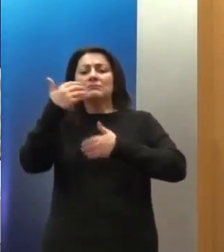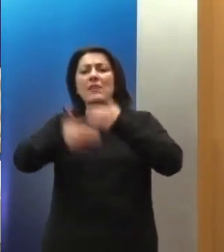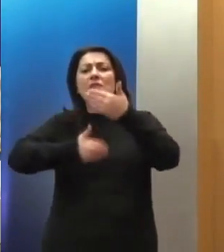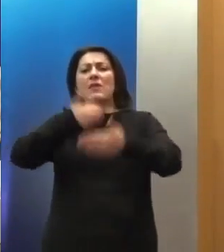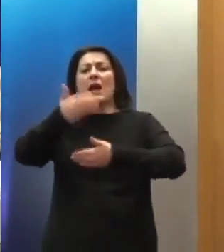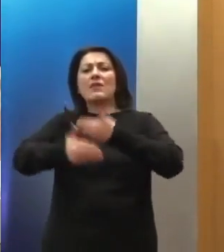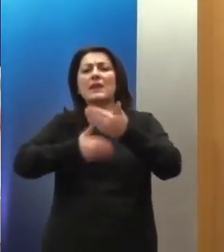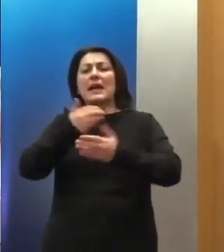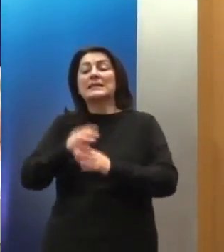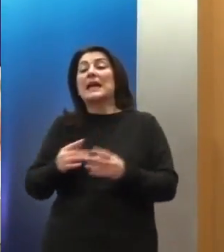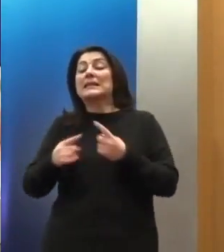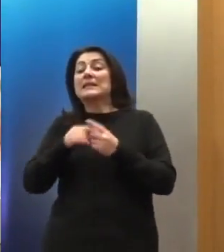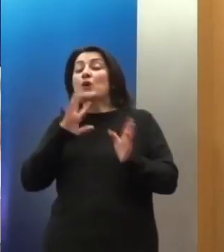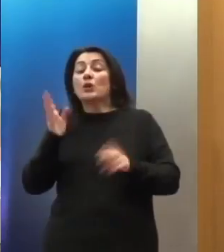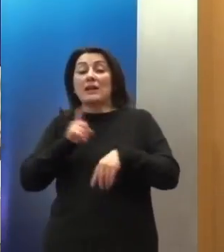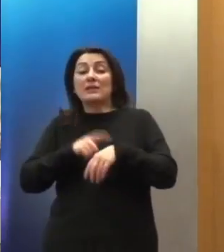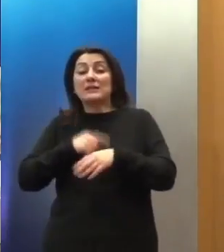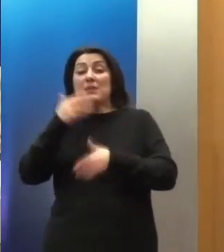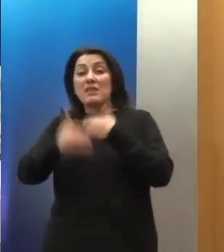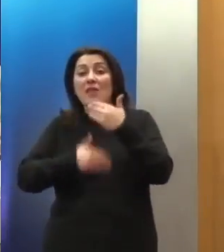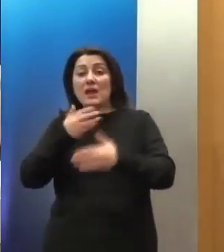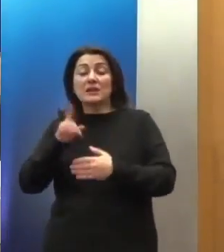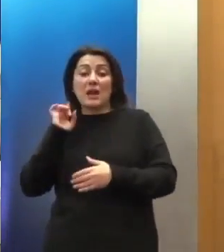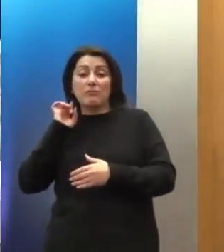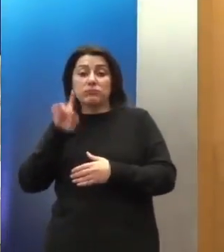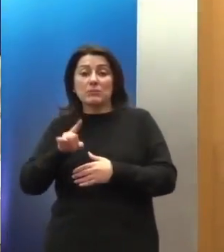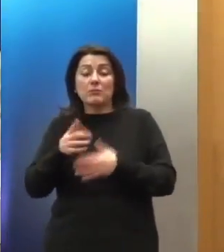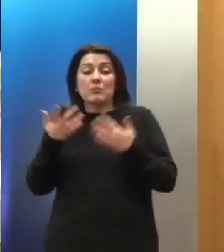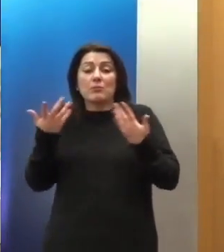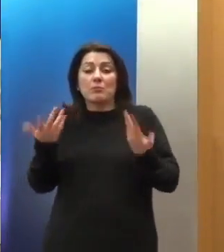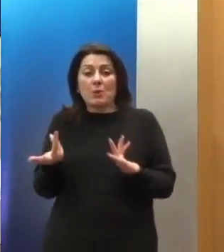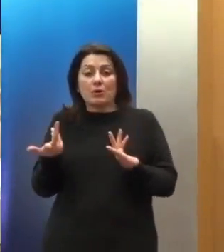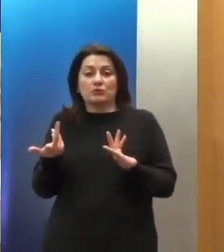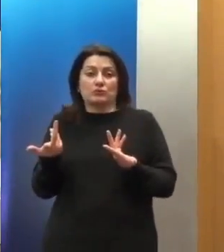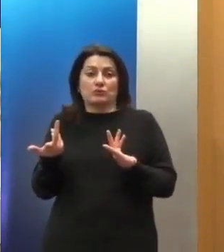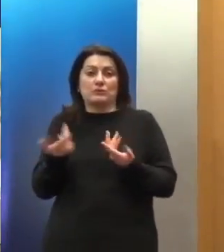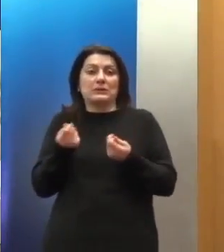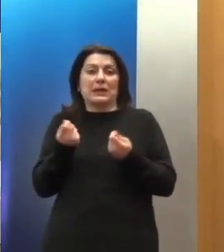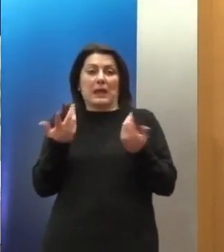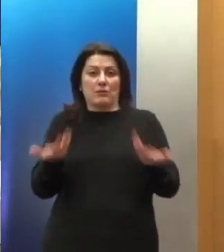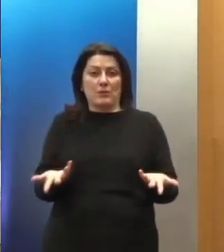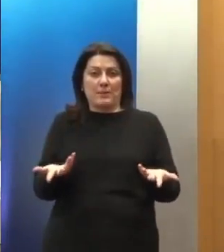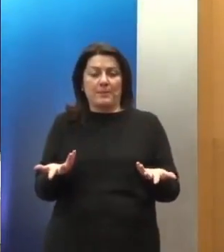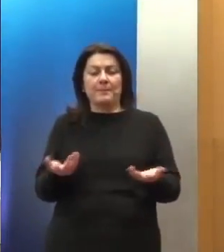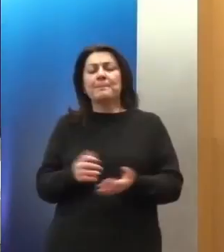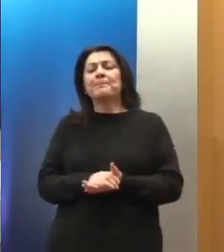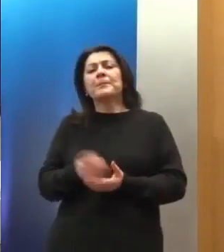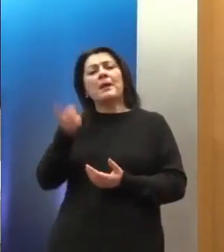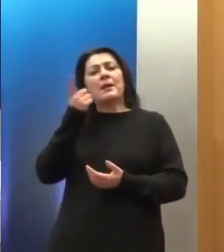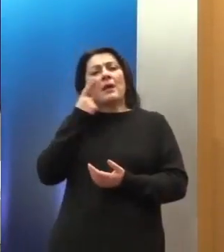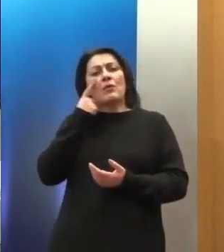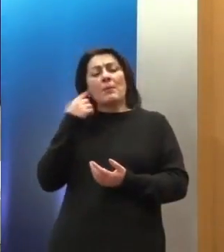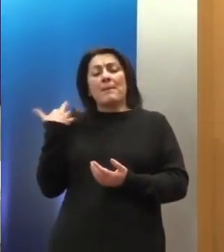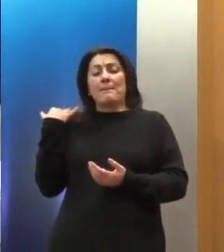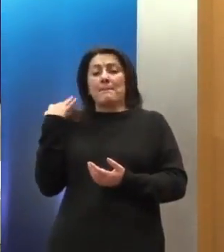οι κυρώσεις όταν δεν ακολουθείται αυτή η διαδρομή. Να δούμε λίγο τι έχουν κάνει